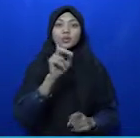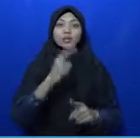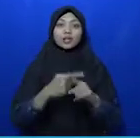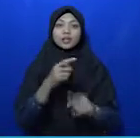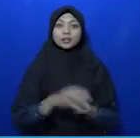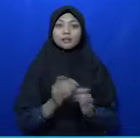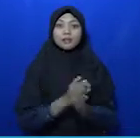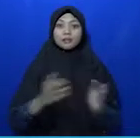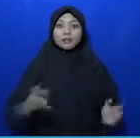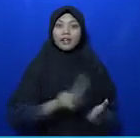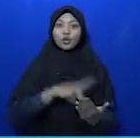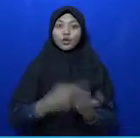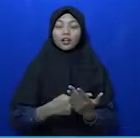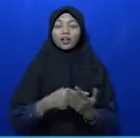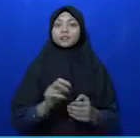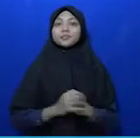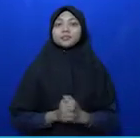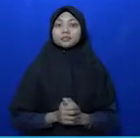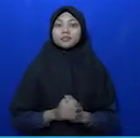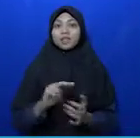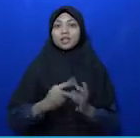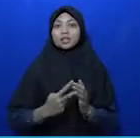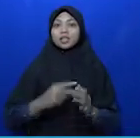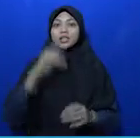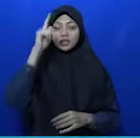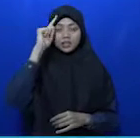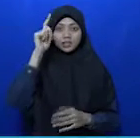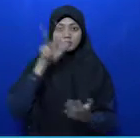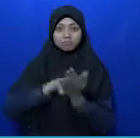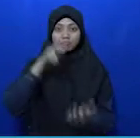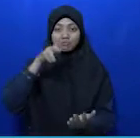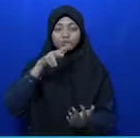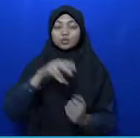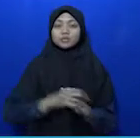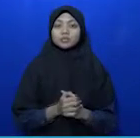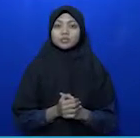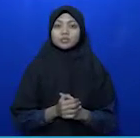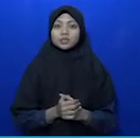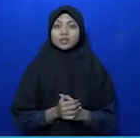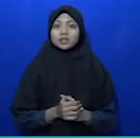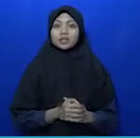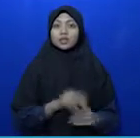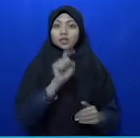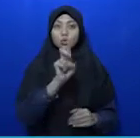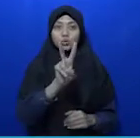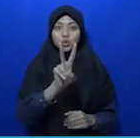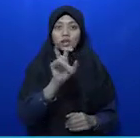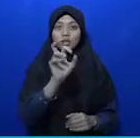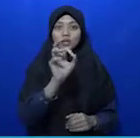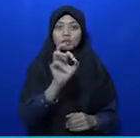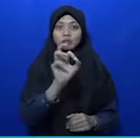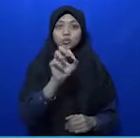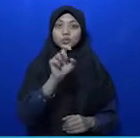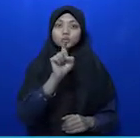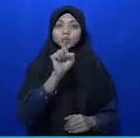ini 2007 dia cemohon. Sehingga keputusan pemerintah ini kan tidak dan tidak untuk 2021 atau 2031. Tetapi mereka kan